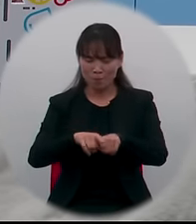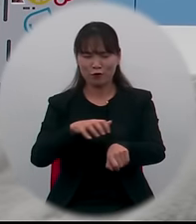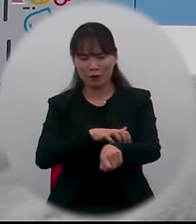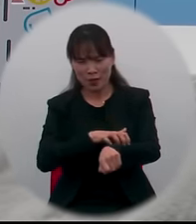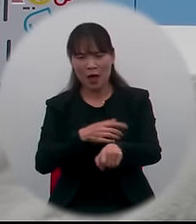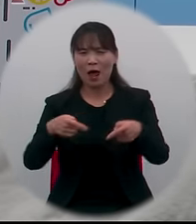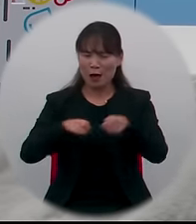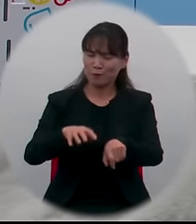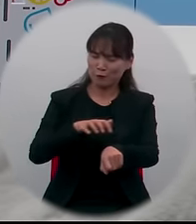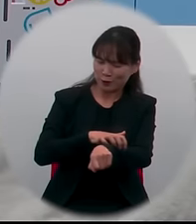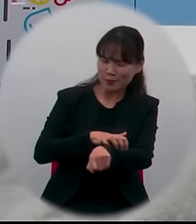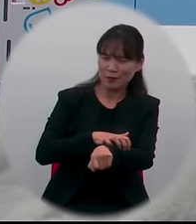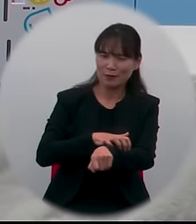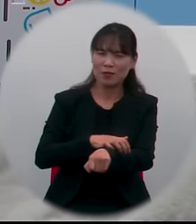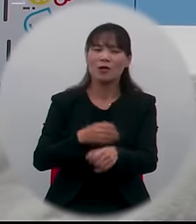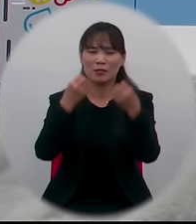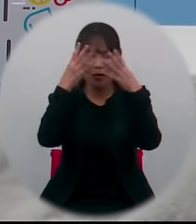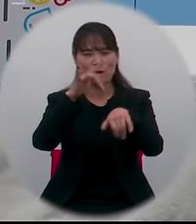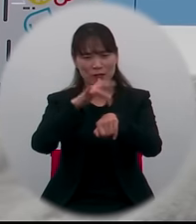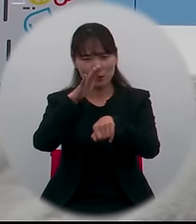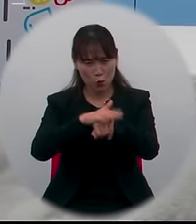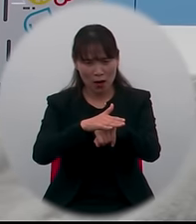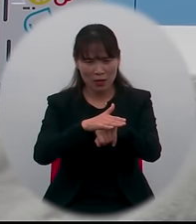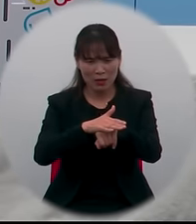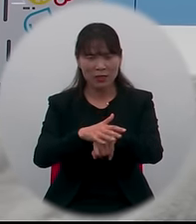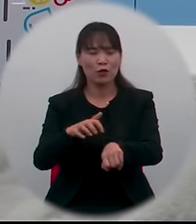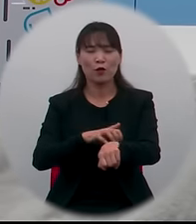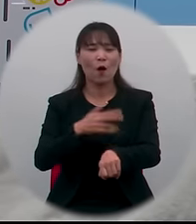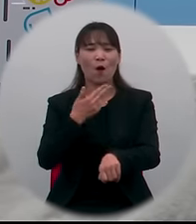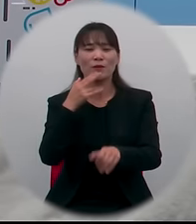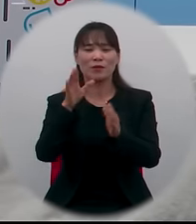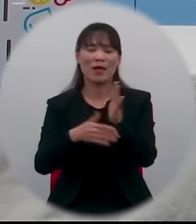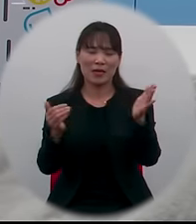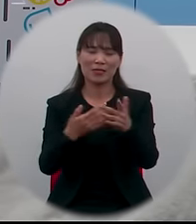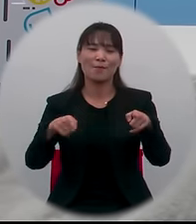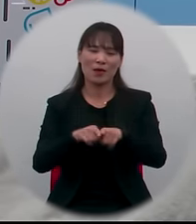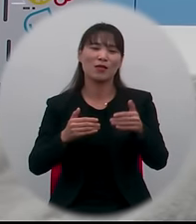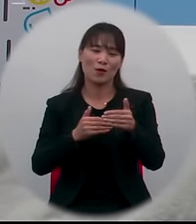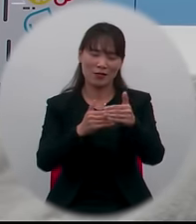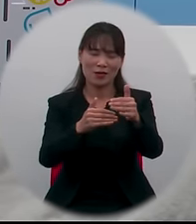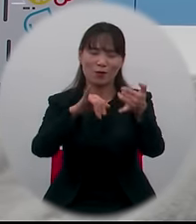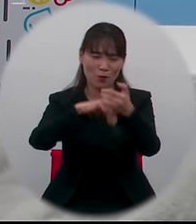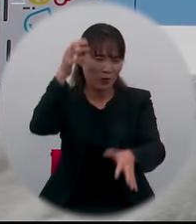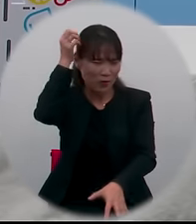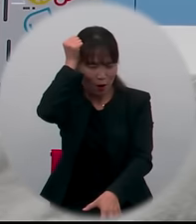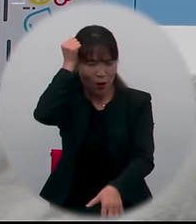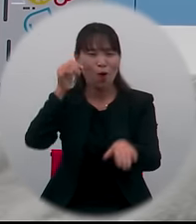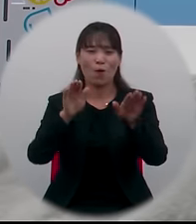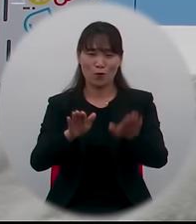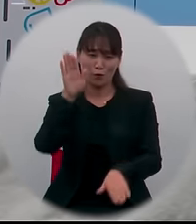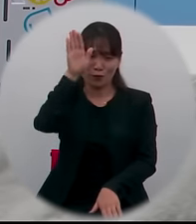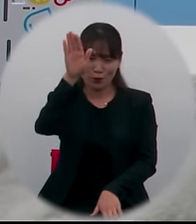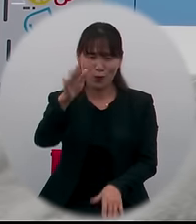귀찮아 지십시오 자녀 지도는 함께 귀찮아하며 새로운 습관이 이제 안 귀찮아질 때까지 함께하는 과정이다